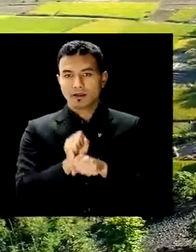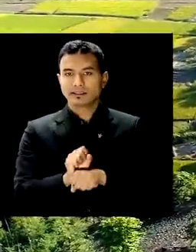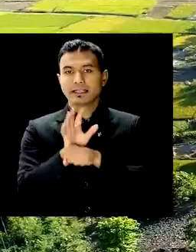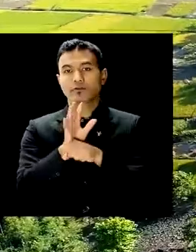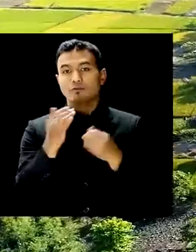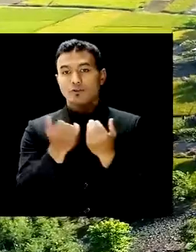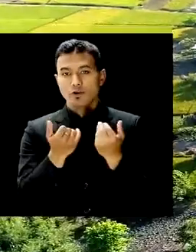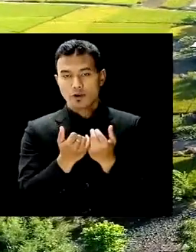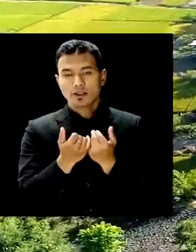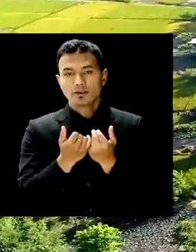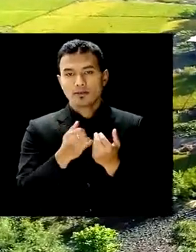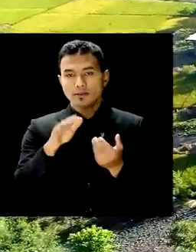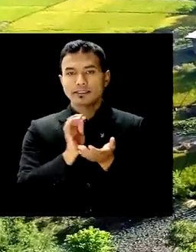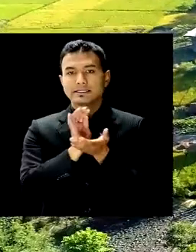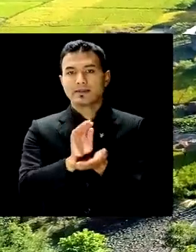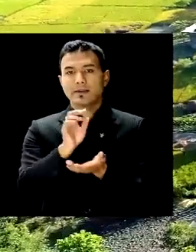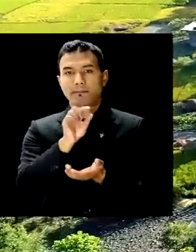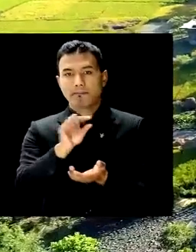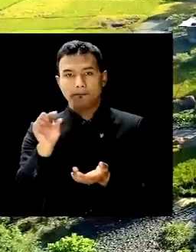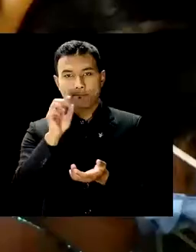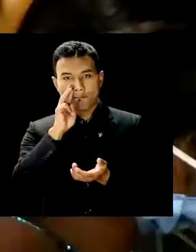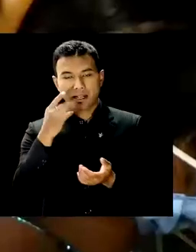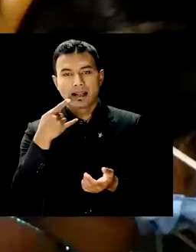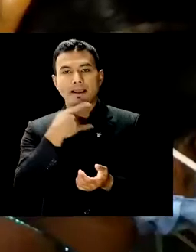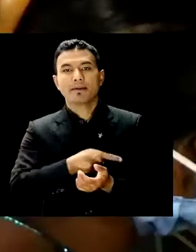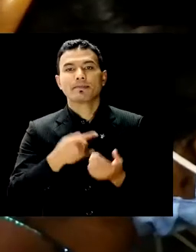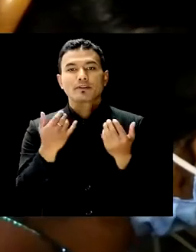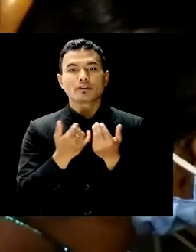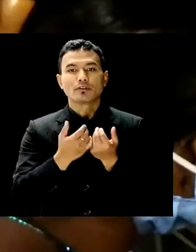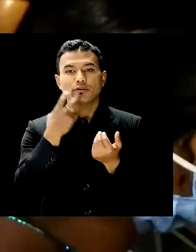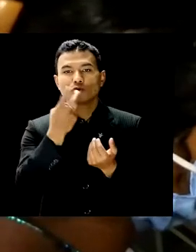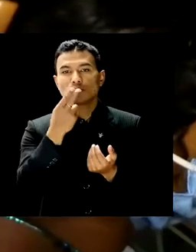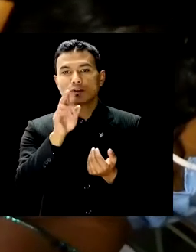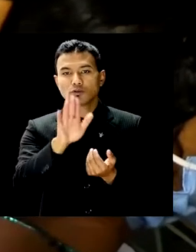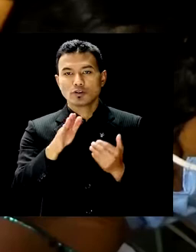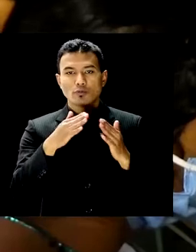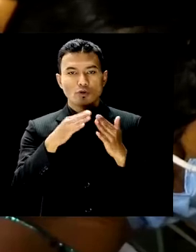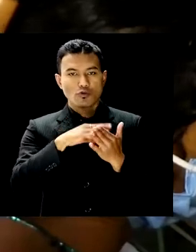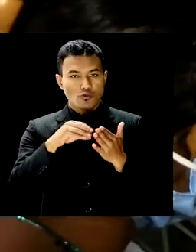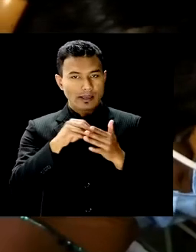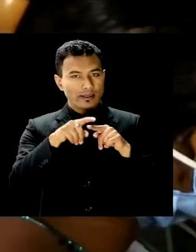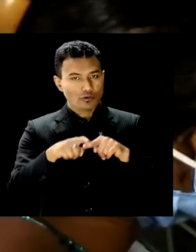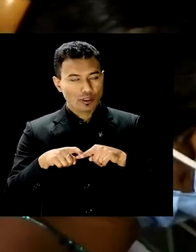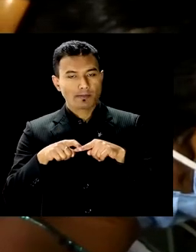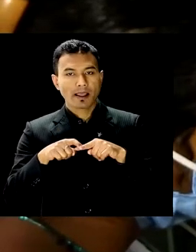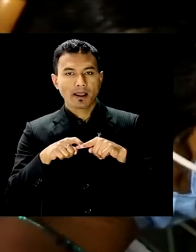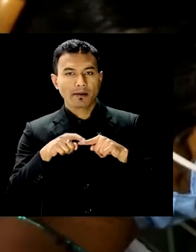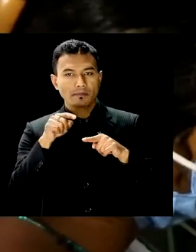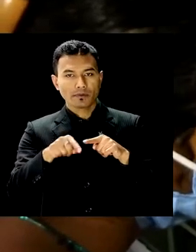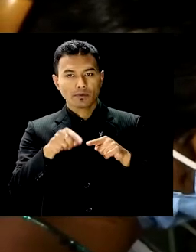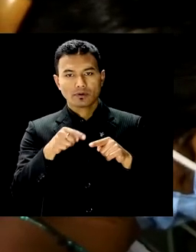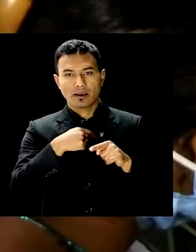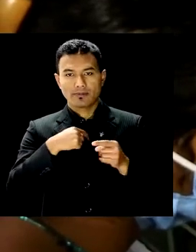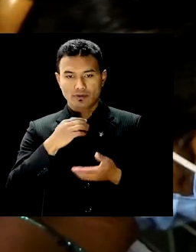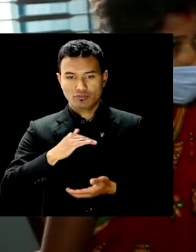गराएर उनीहरूलाई चाहिँ यो सेवाप्रति चाहिँ लाभान्वित गर्नु खोज्नु भएको छ परिवार नियोजनमा चाहिँ यो बर्थिङ